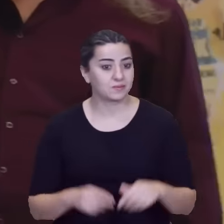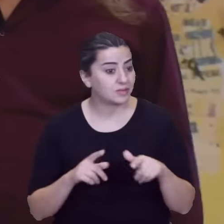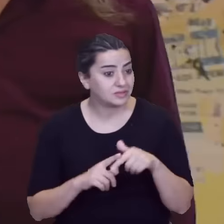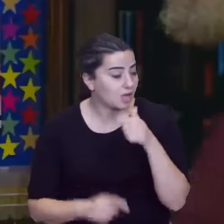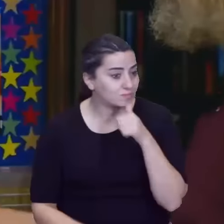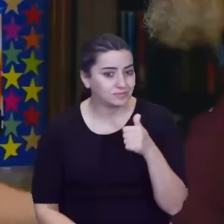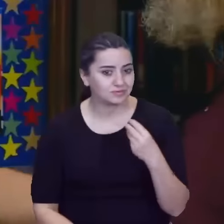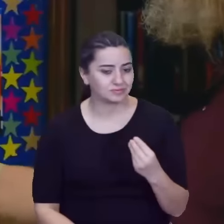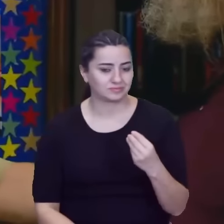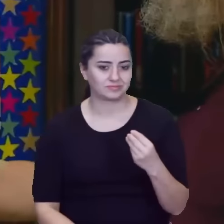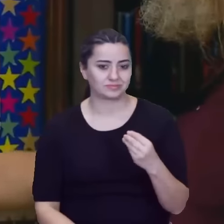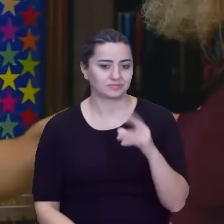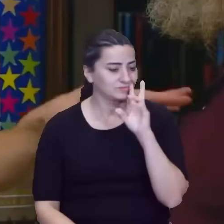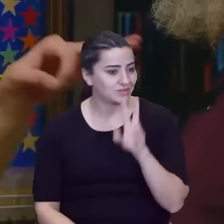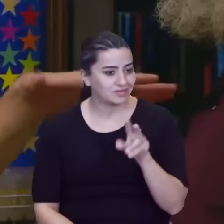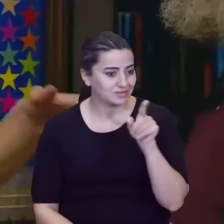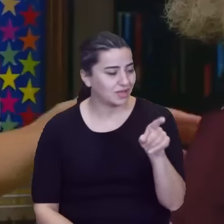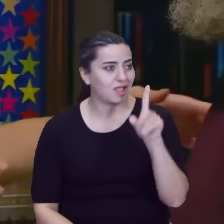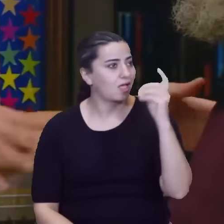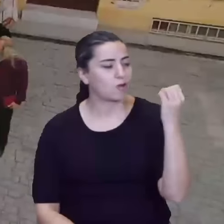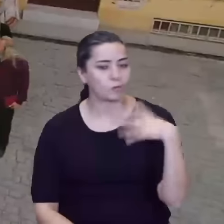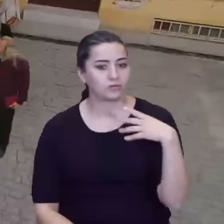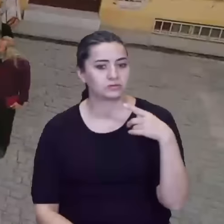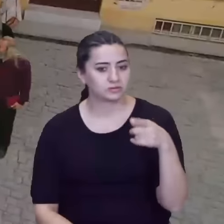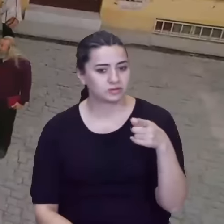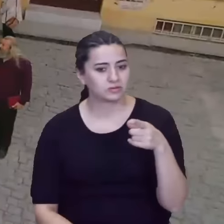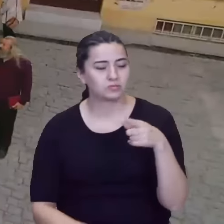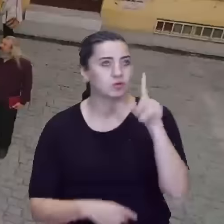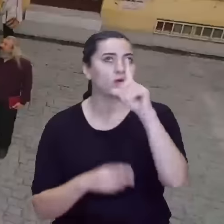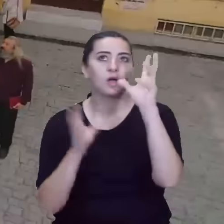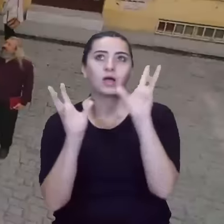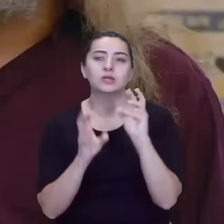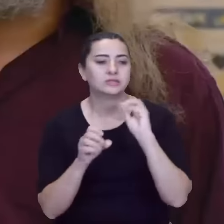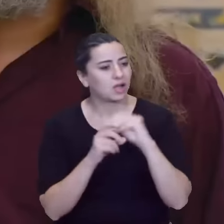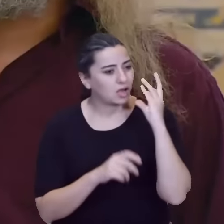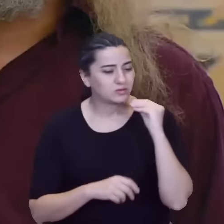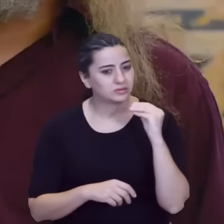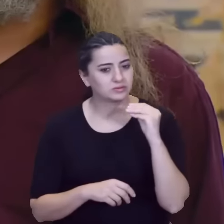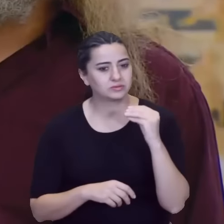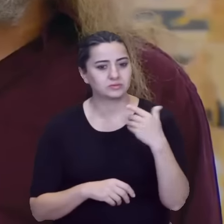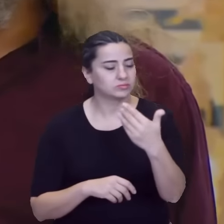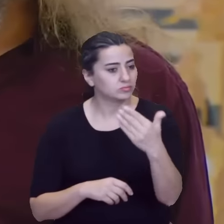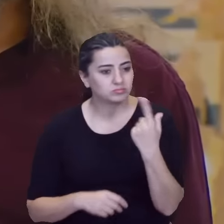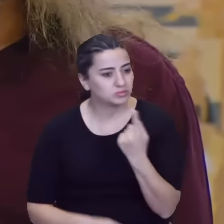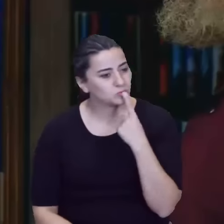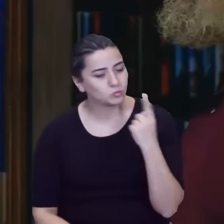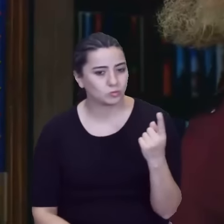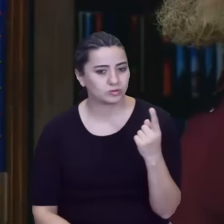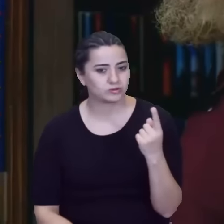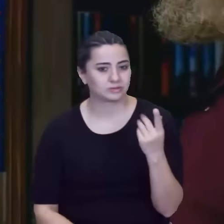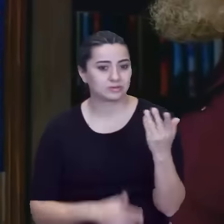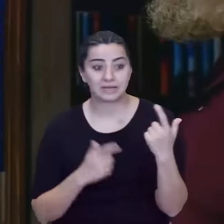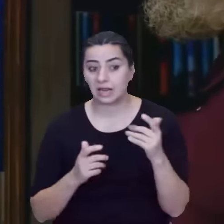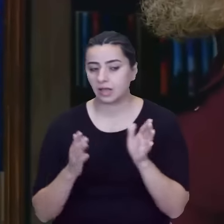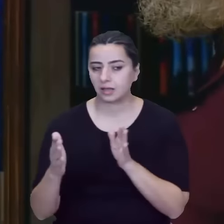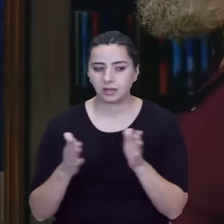abi. Abicim var ya, yemin ederim seni Allah gönderdi. Sen anlarsın şu anten işlerinden. Bahri göz attı abi, antene. Gelecekten bir şeyler söyle de. Hani ne